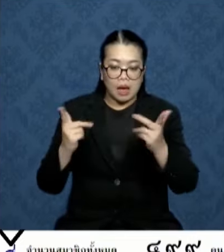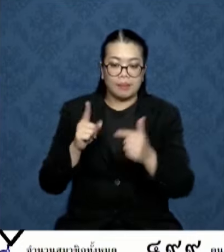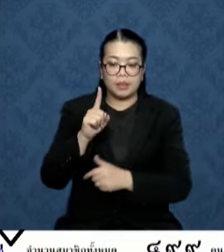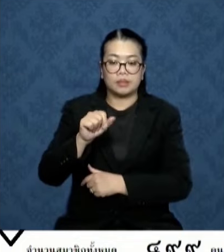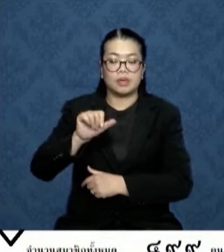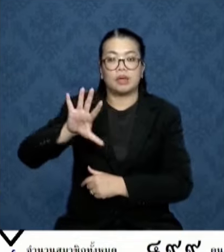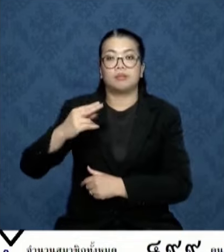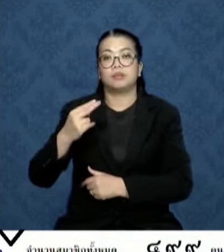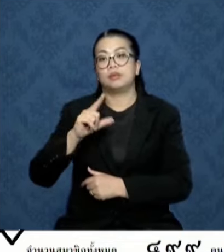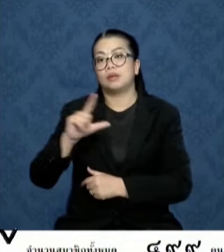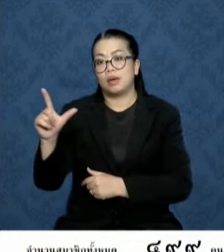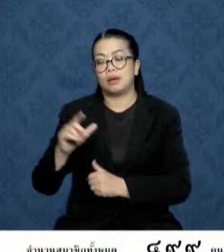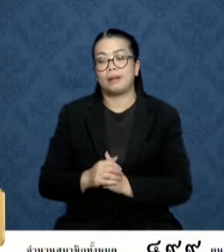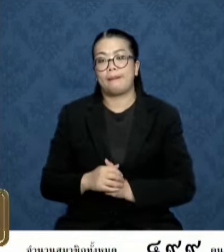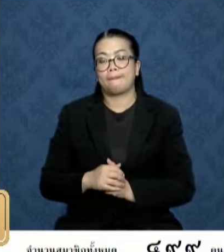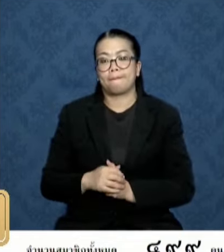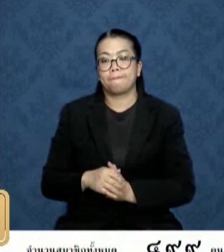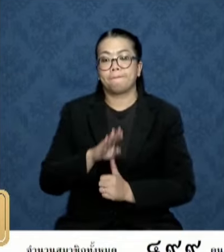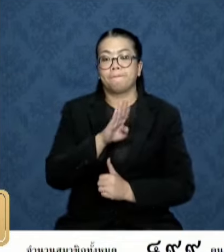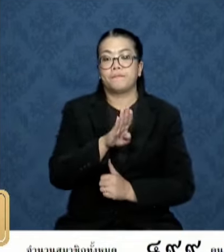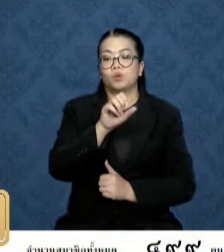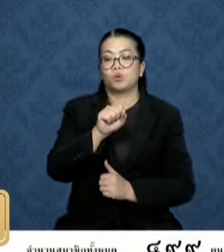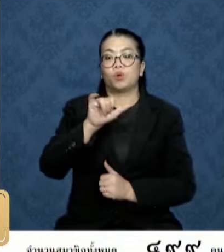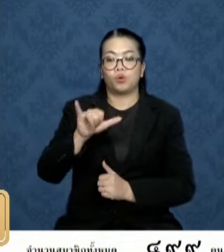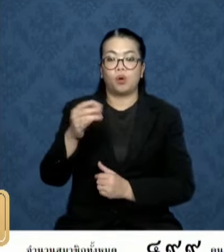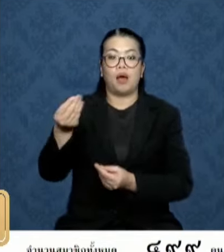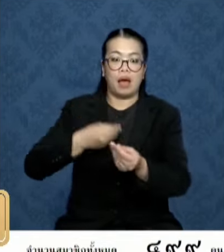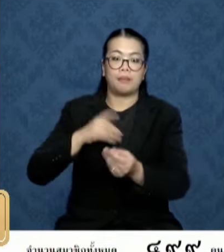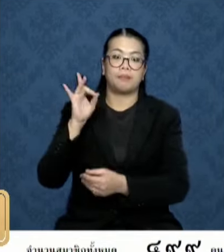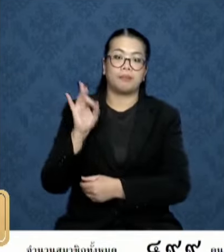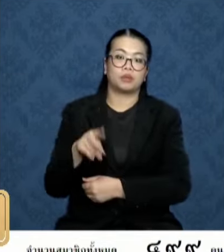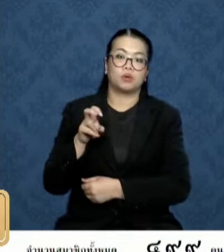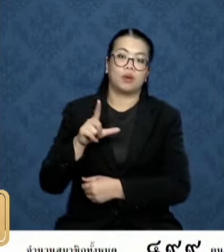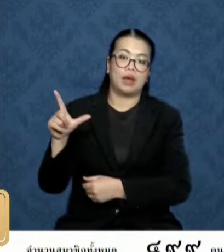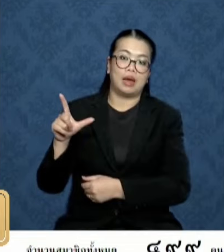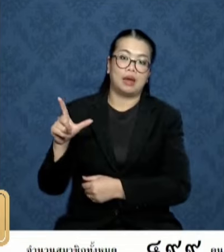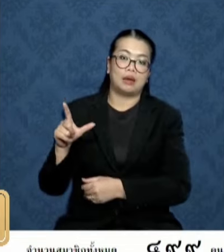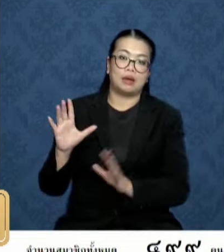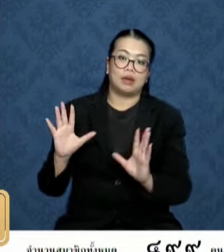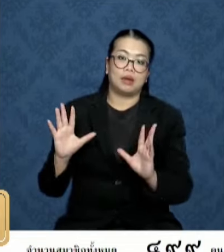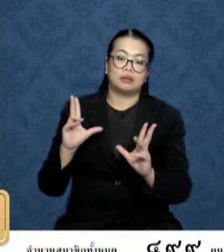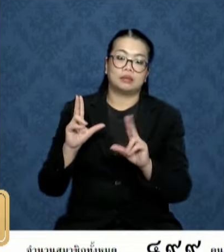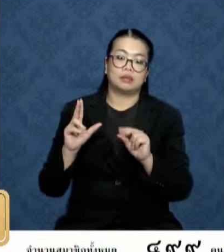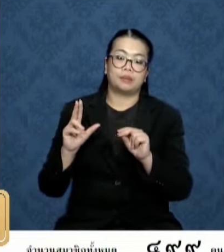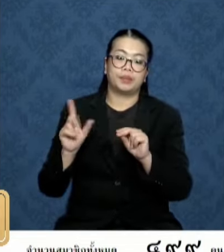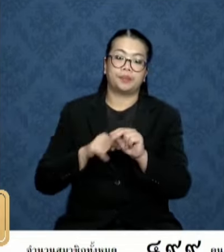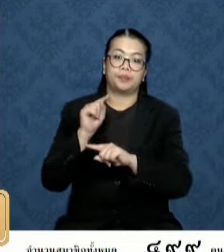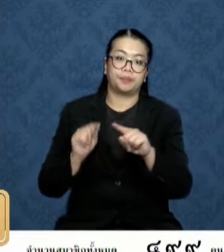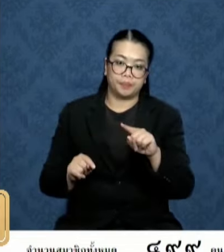ลานบาทบอสยอขอไป 40 ล้านครัได้มาเพีง 8,200 ล้าน30%